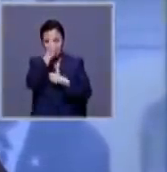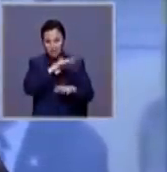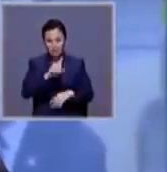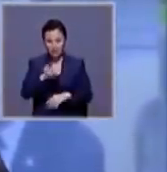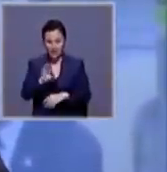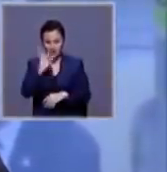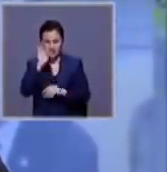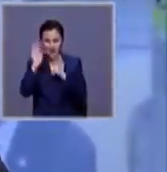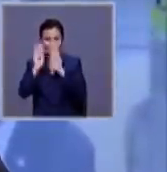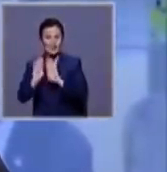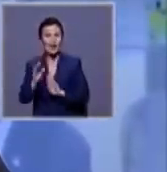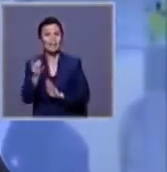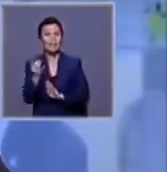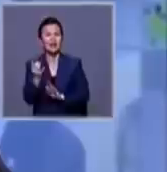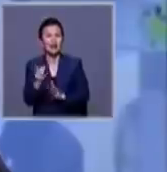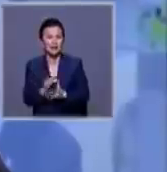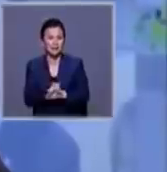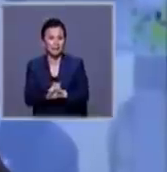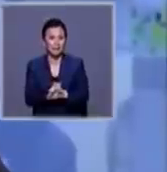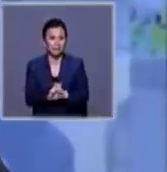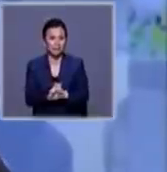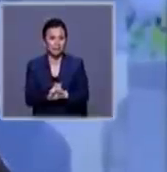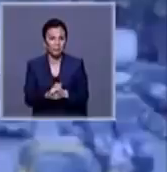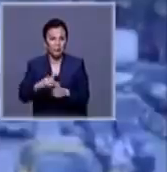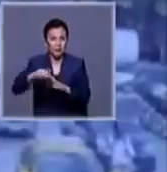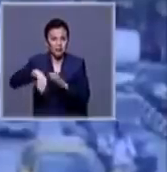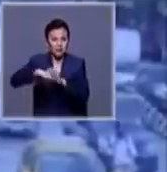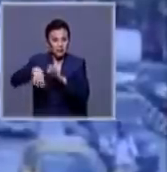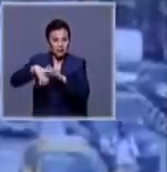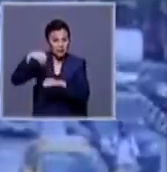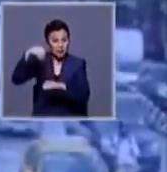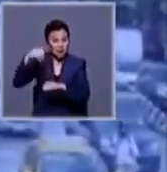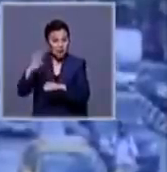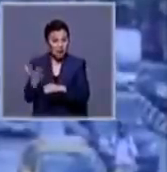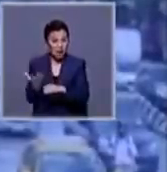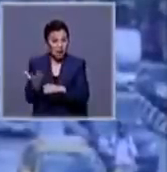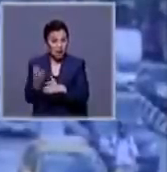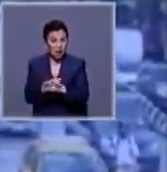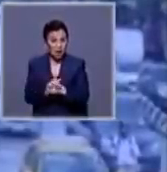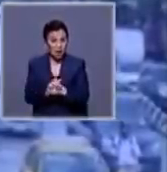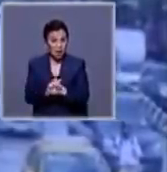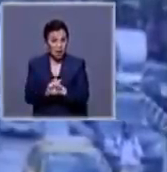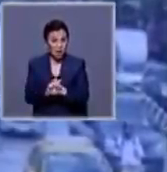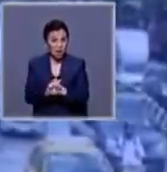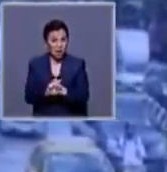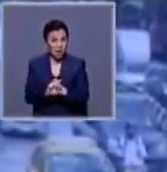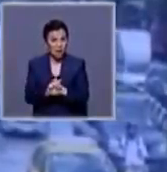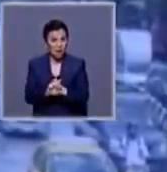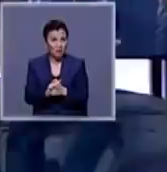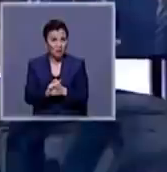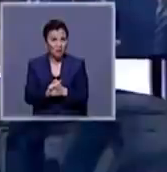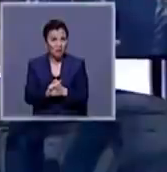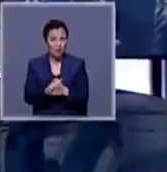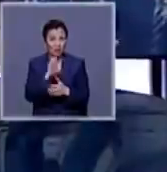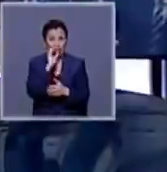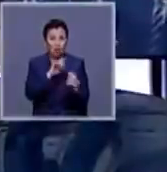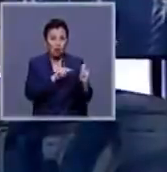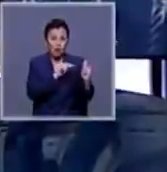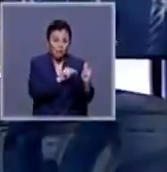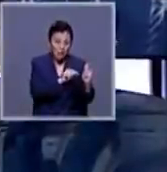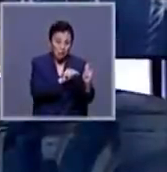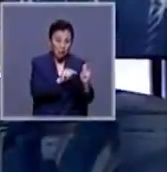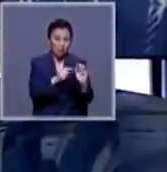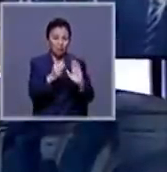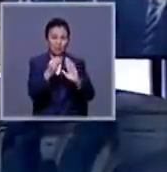.1หรืออะไรเงี้ยก็ยังสงสัยอยู่นะจับฉลาก แล้วไม่แล้วกว่าเขาจะได้มาห้ากว่าจะได้มาตั้ง เขาไล่มาจากอำเภ อ